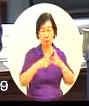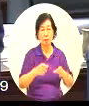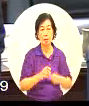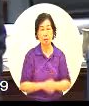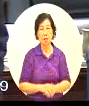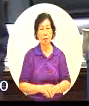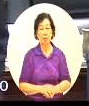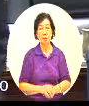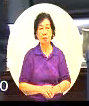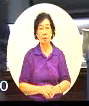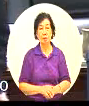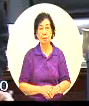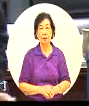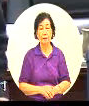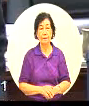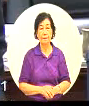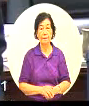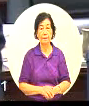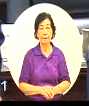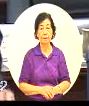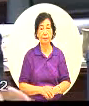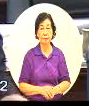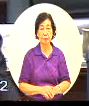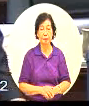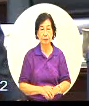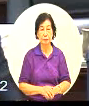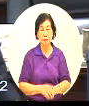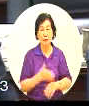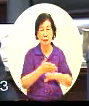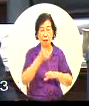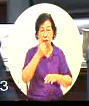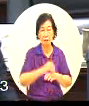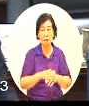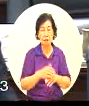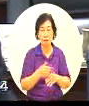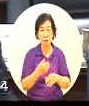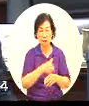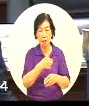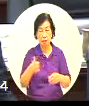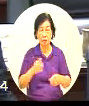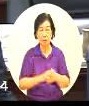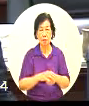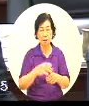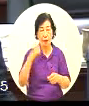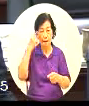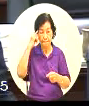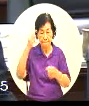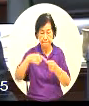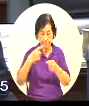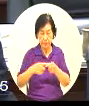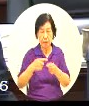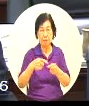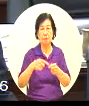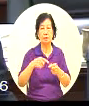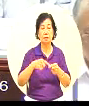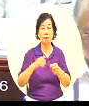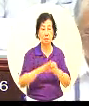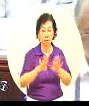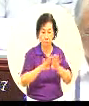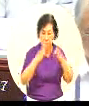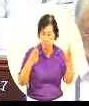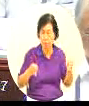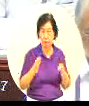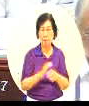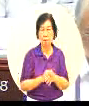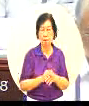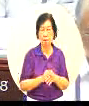姚局长好。 多谢议员关心吼。每年长照要上路，其实唔了高雄，